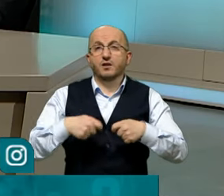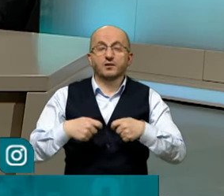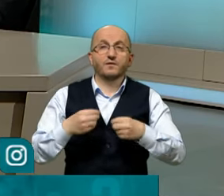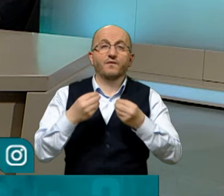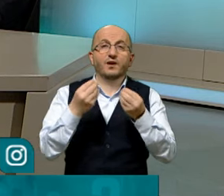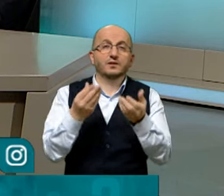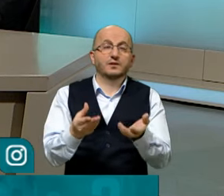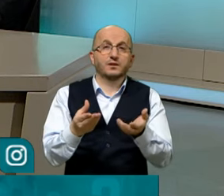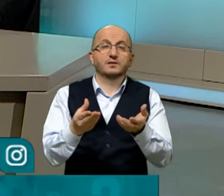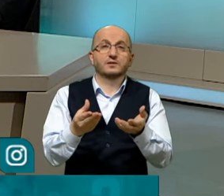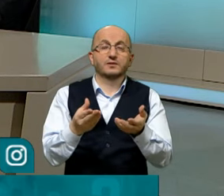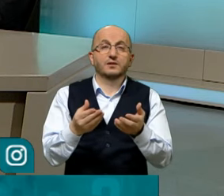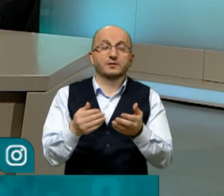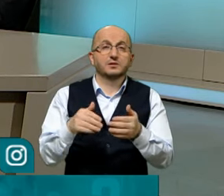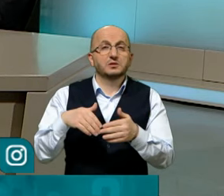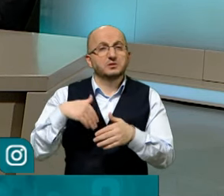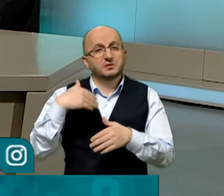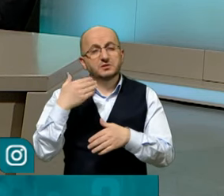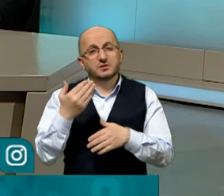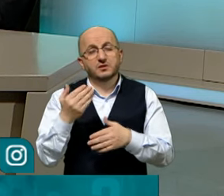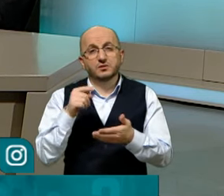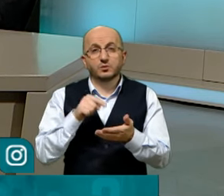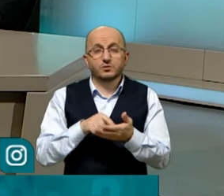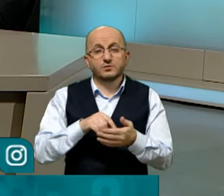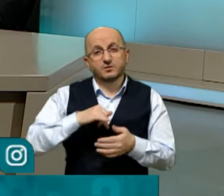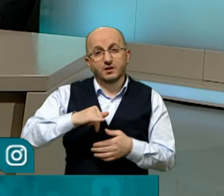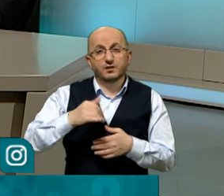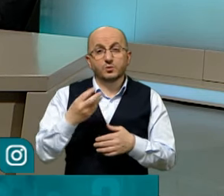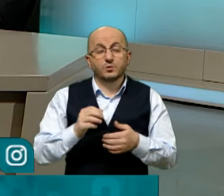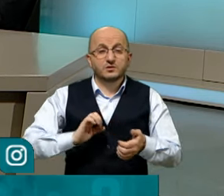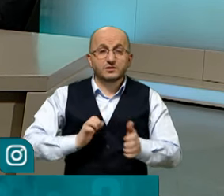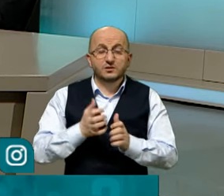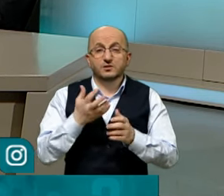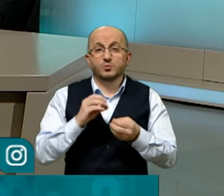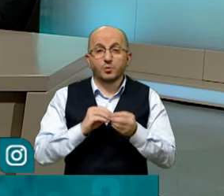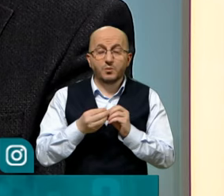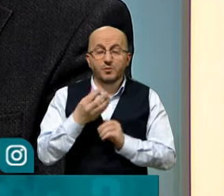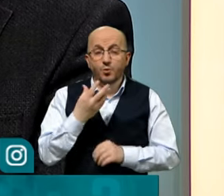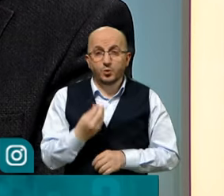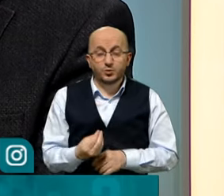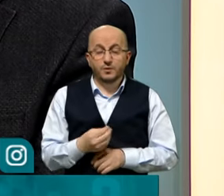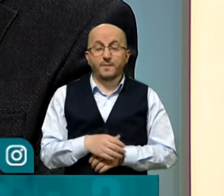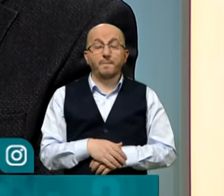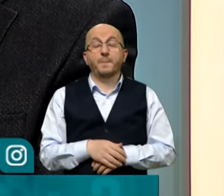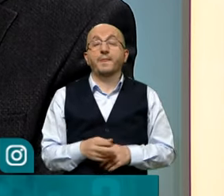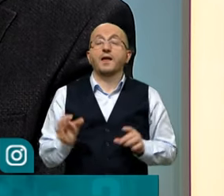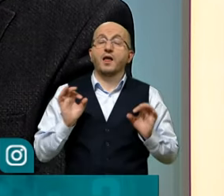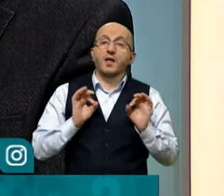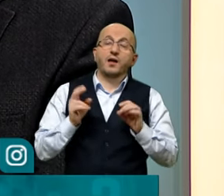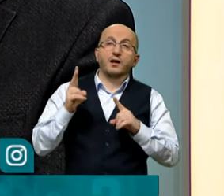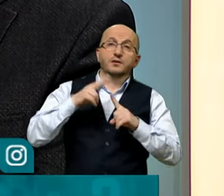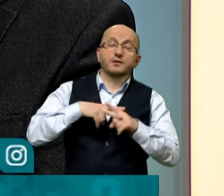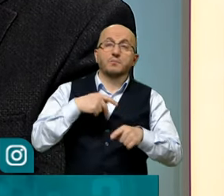verdikleri de diğerlerinin noktasında yakın olur sıkıntılı olur hem katılım